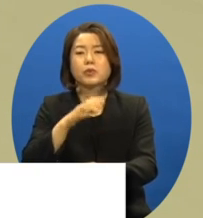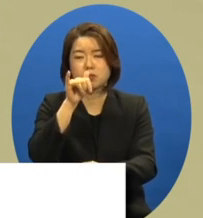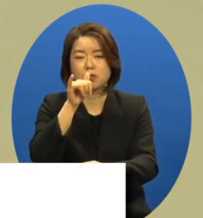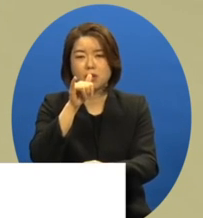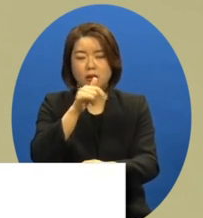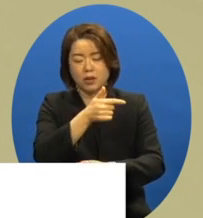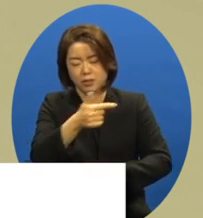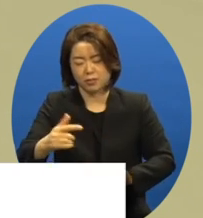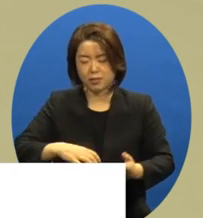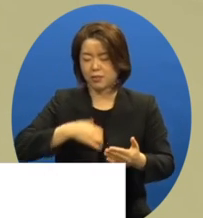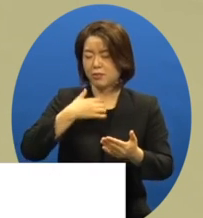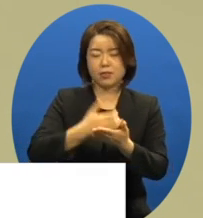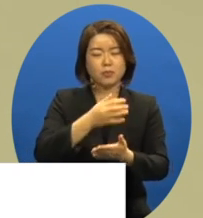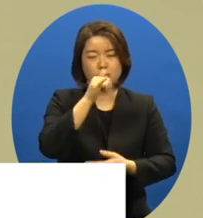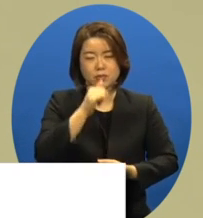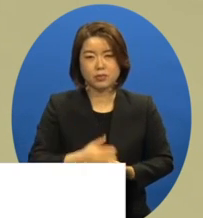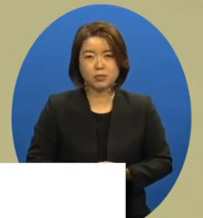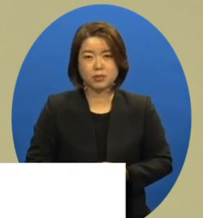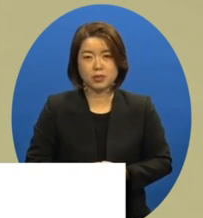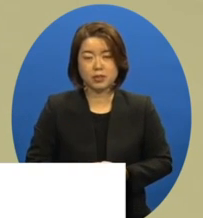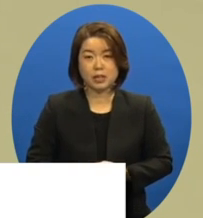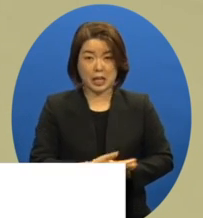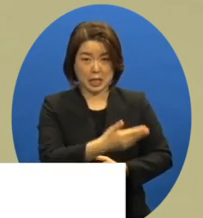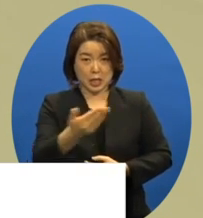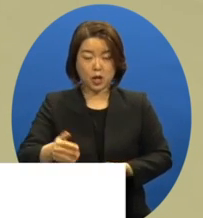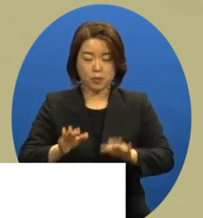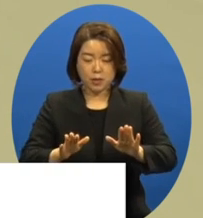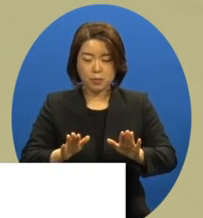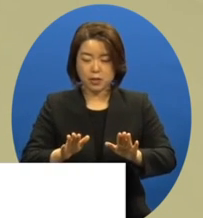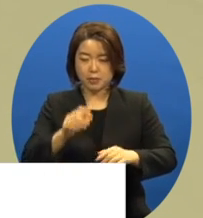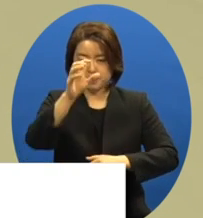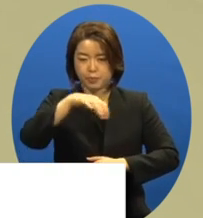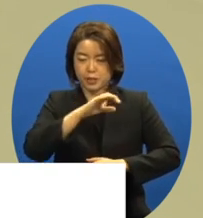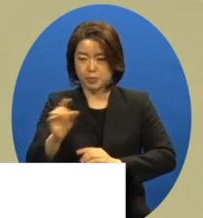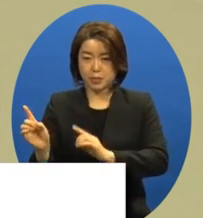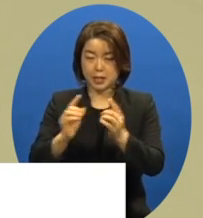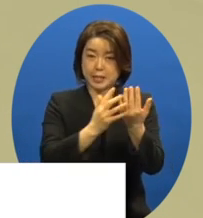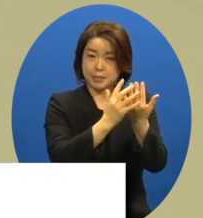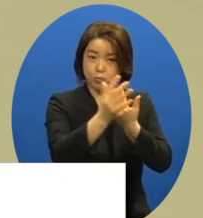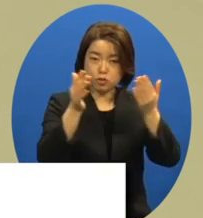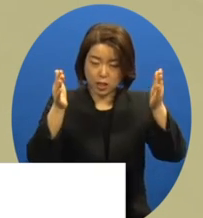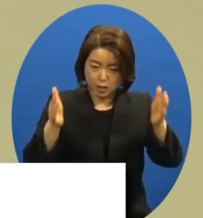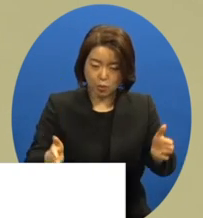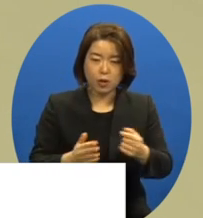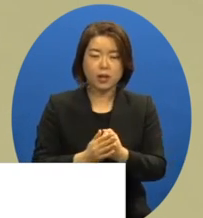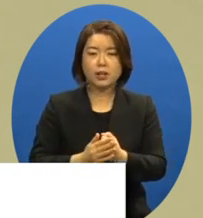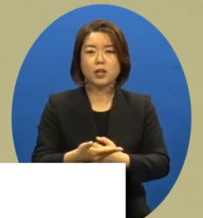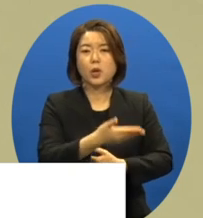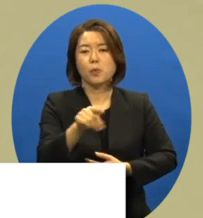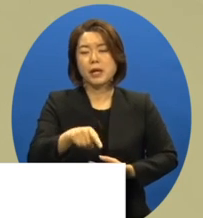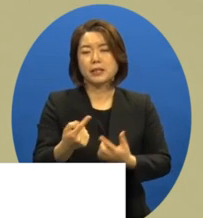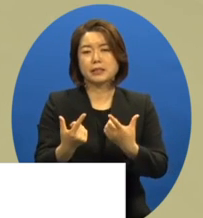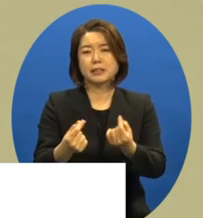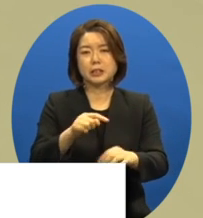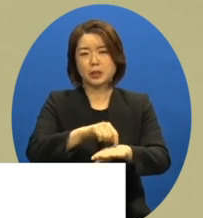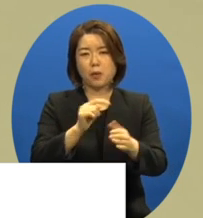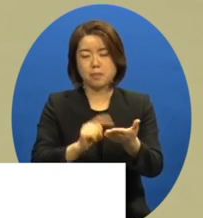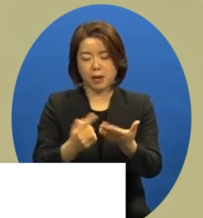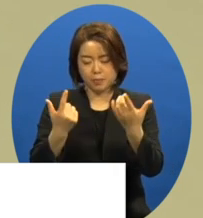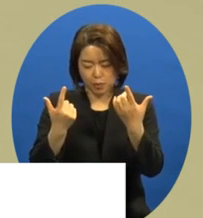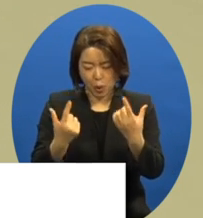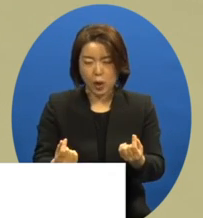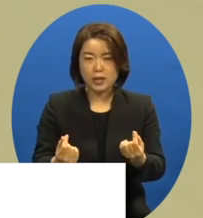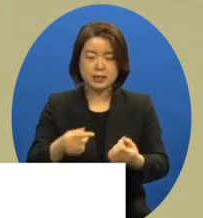저는 이번에 여러분이 이번 십자가 부흥의 기간 동안 여러분도 그런 마음으로